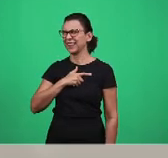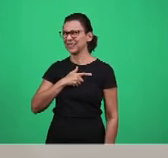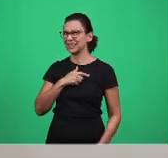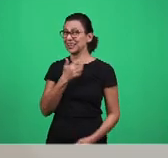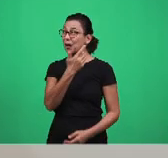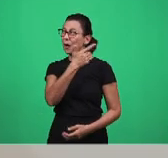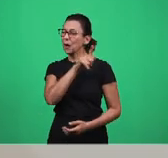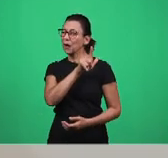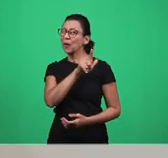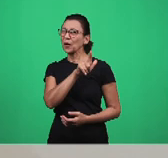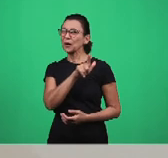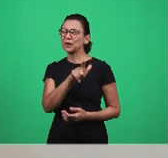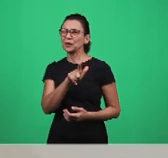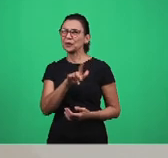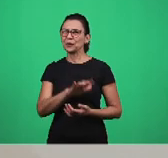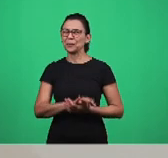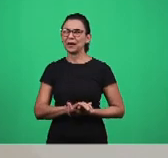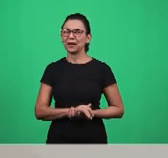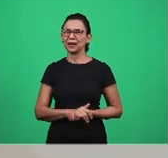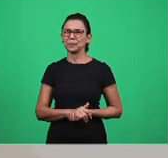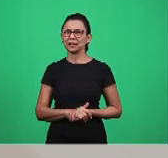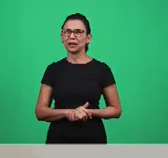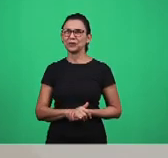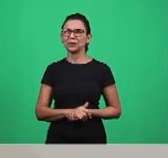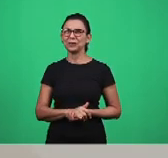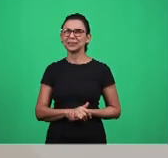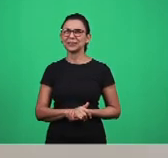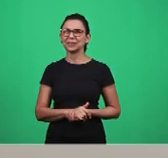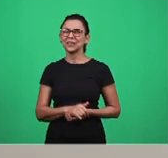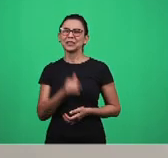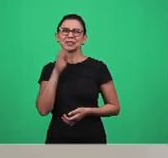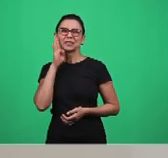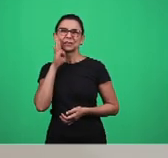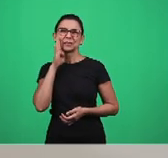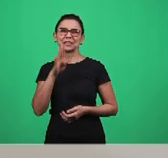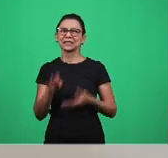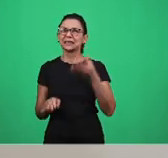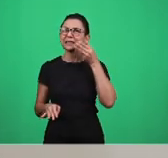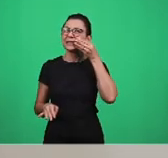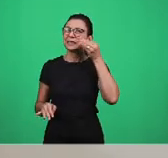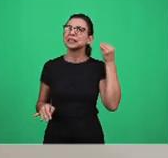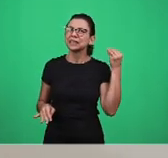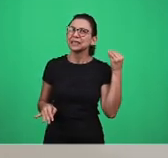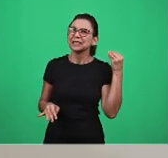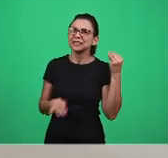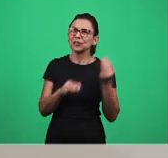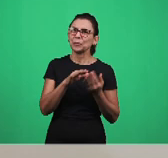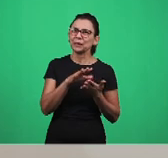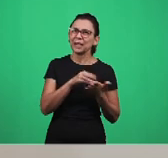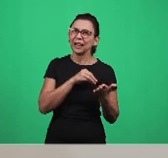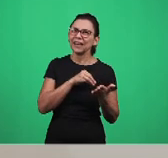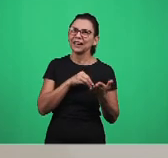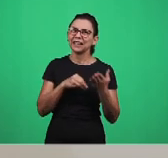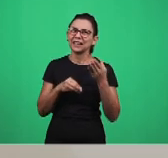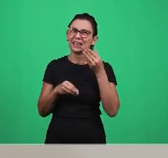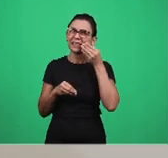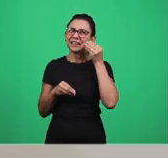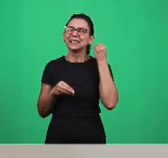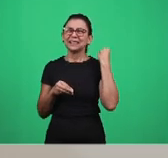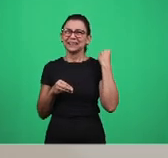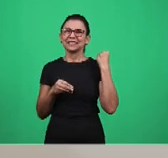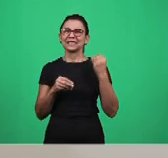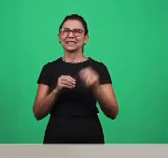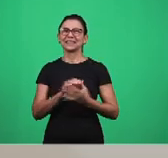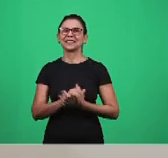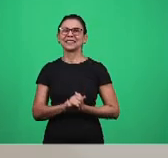pas dire son nom. Je vais dire dimanche prochain parce que je sais qui tu voulais imiter. Donc, il ne faut pas que tu